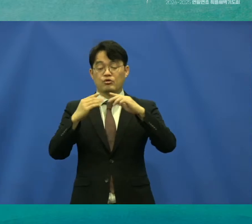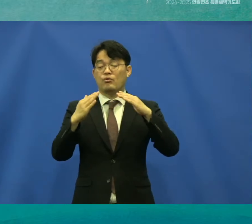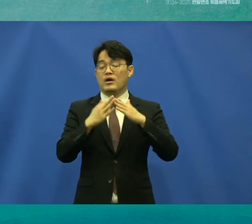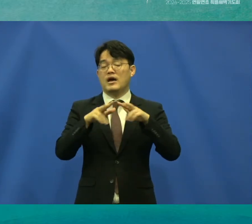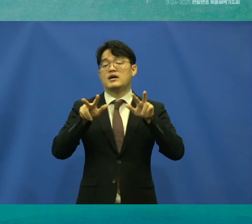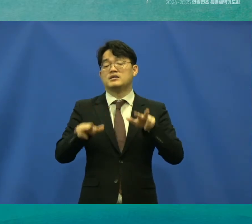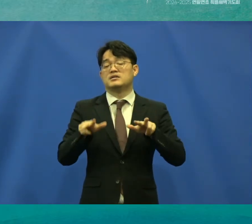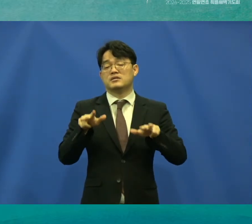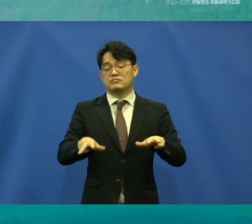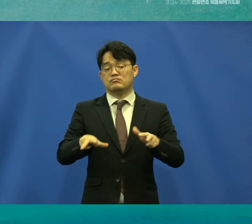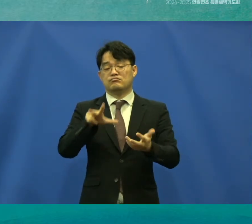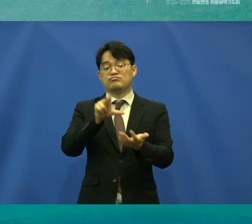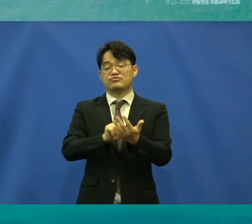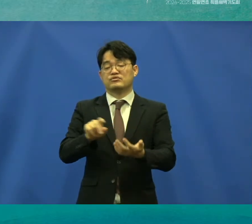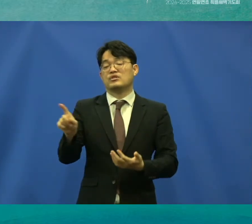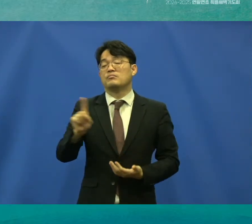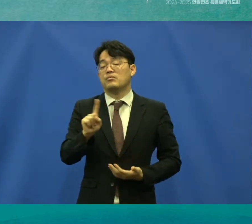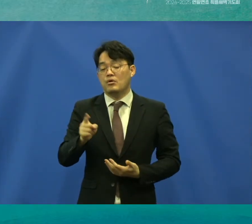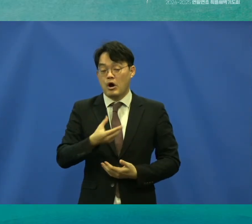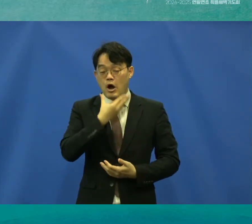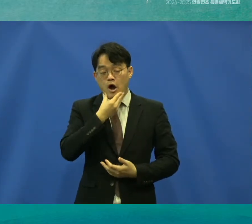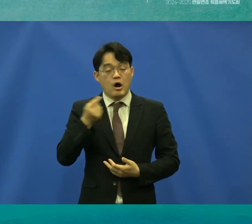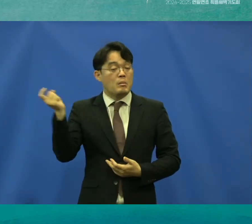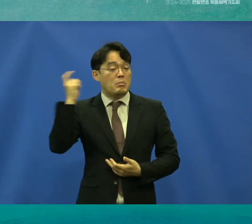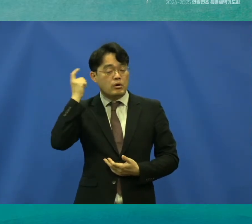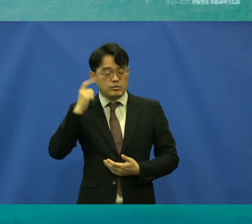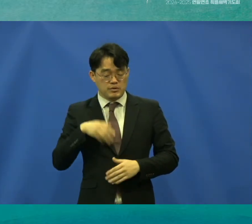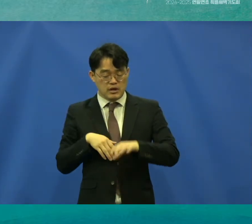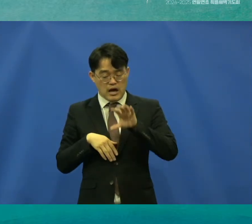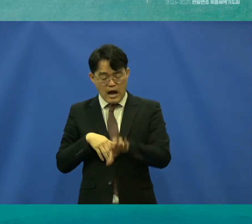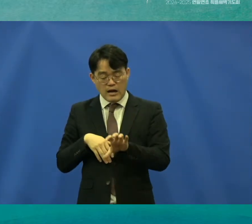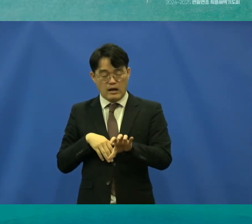복음으로 해석돼야 돼요. 복음이 모든 민족을